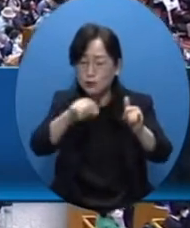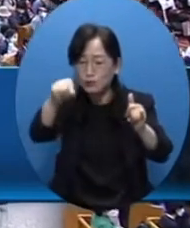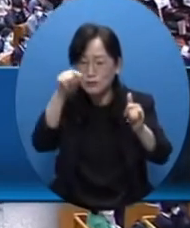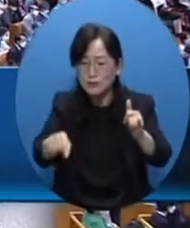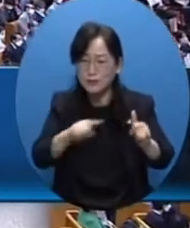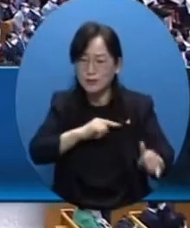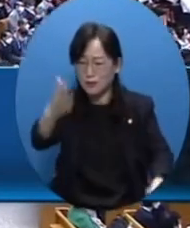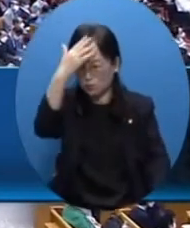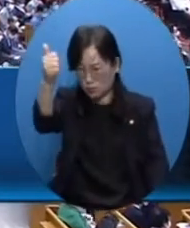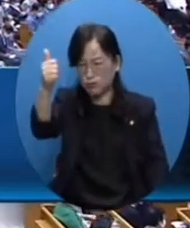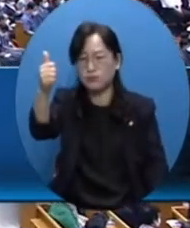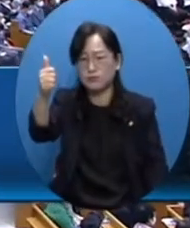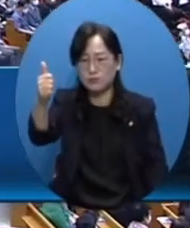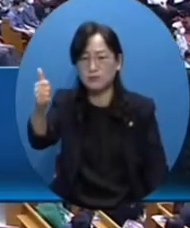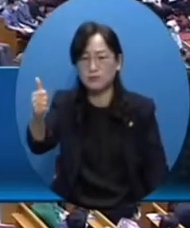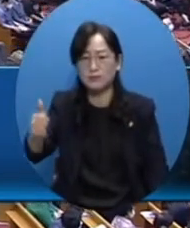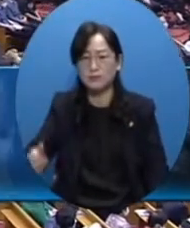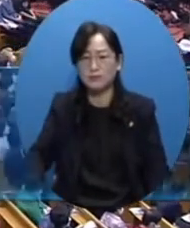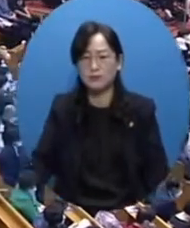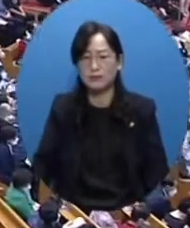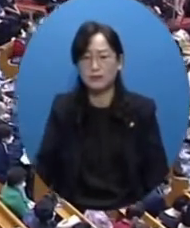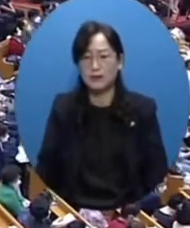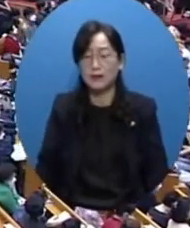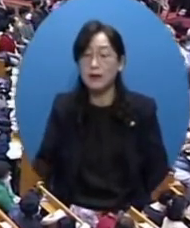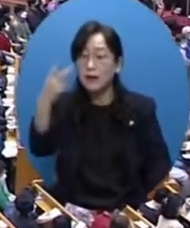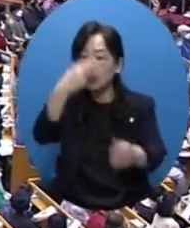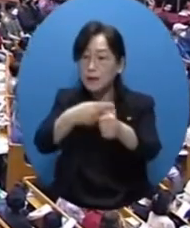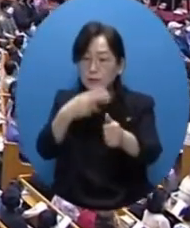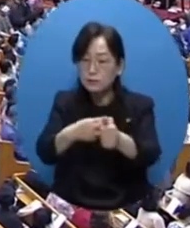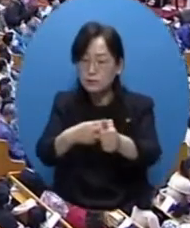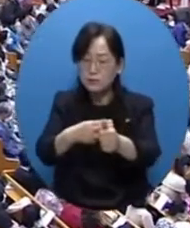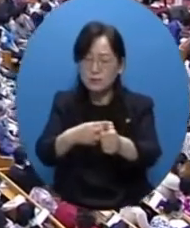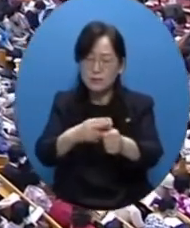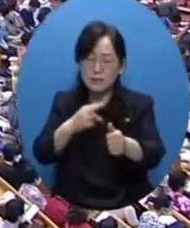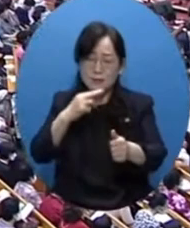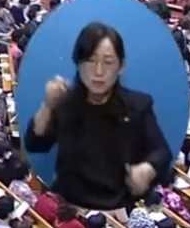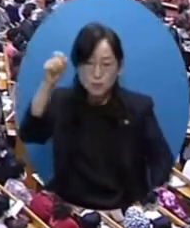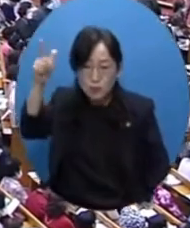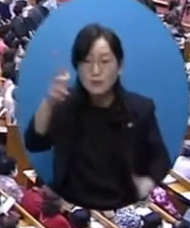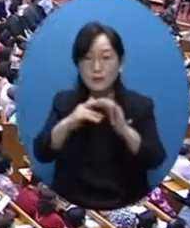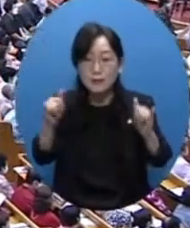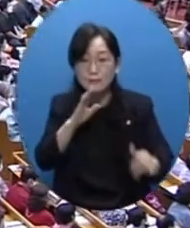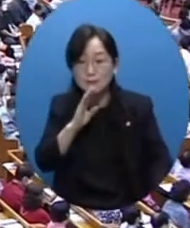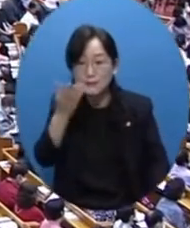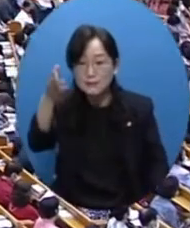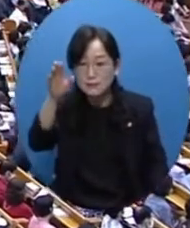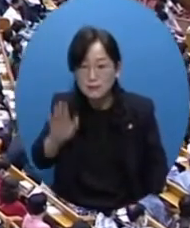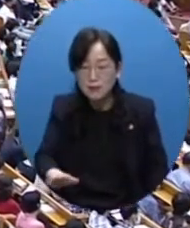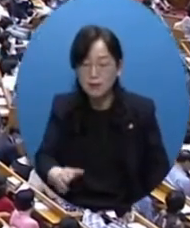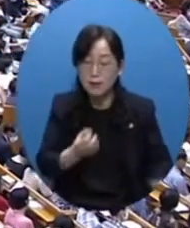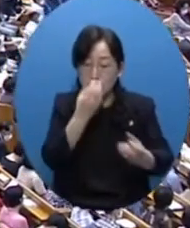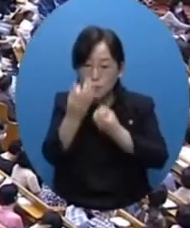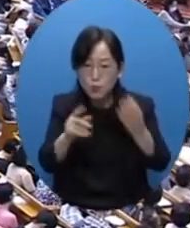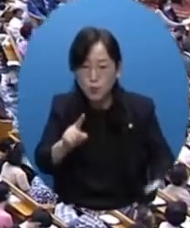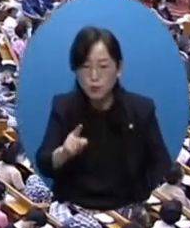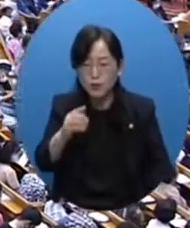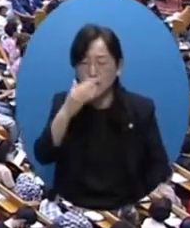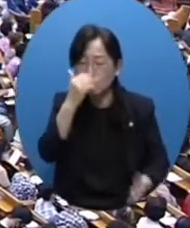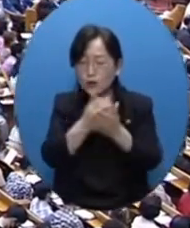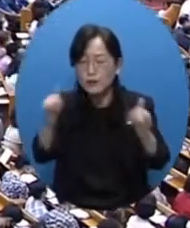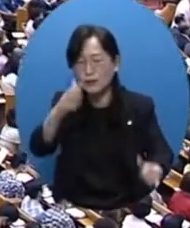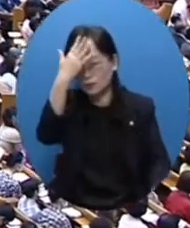괴수 니라 사도와 같이 위대한 하나님의 종이 말하기를 내가 주일에 두 복입니다